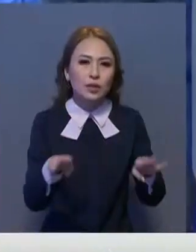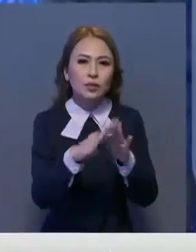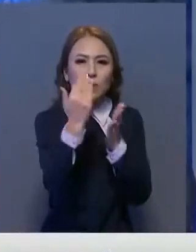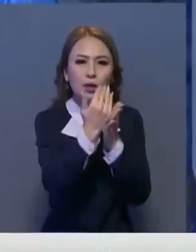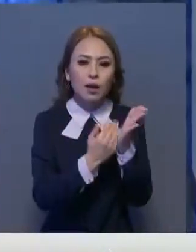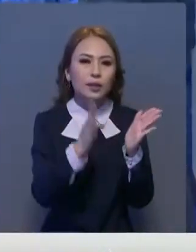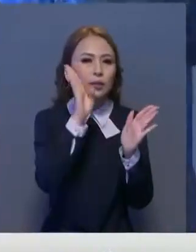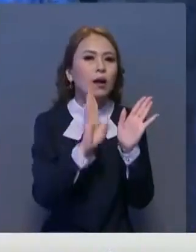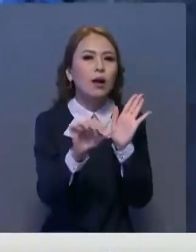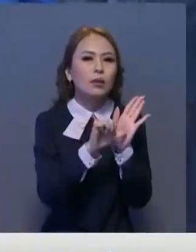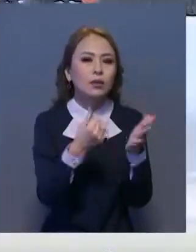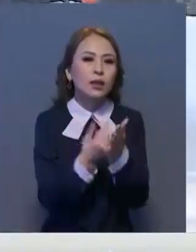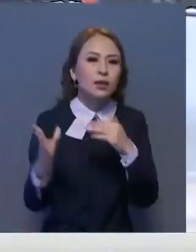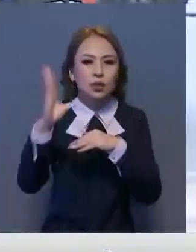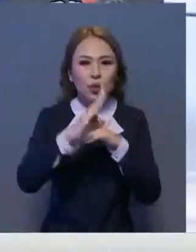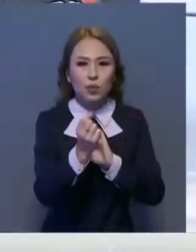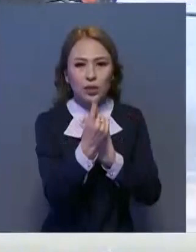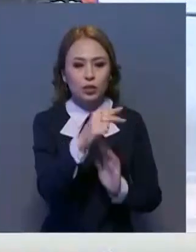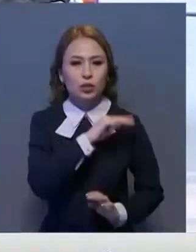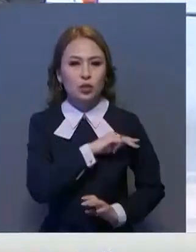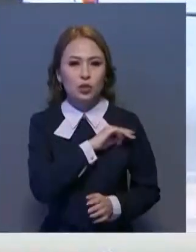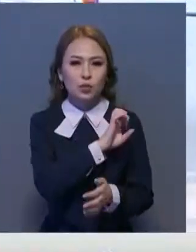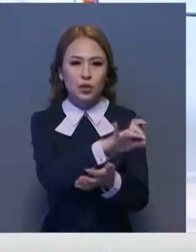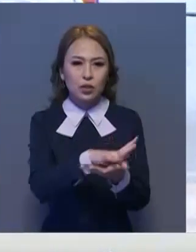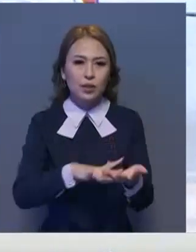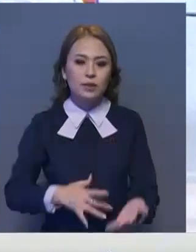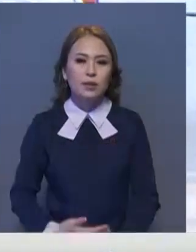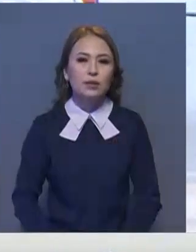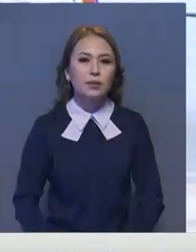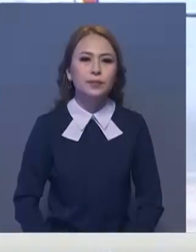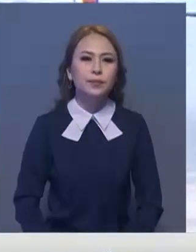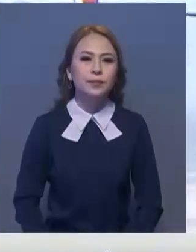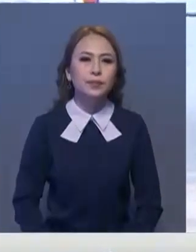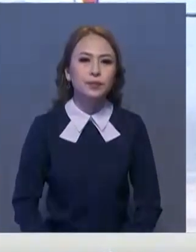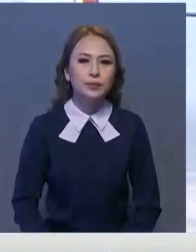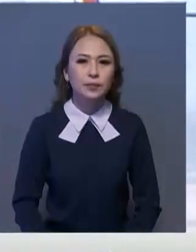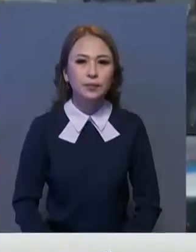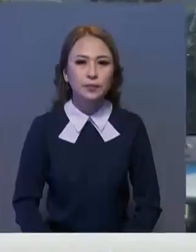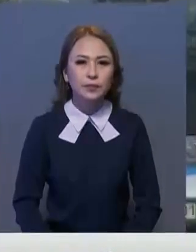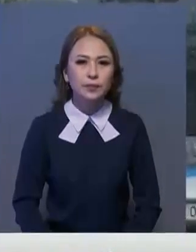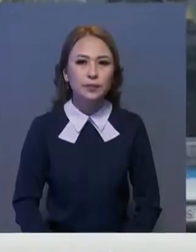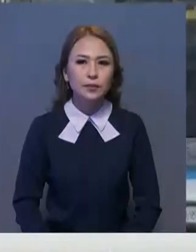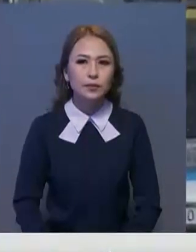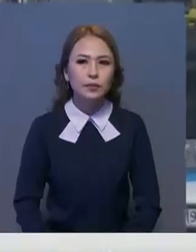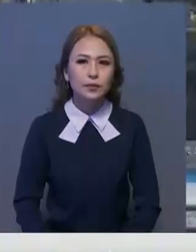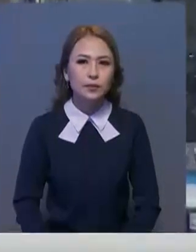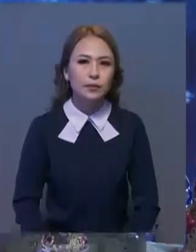күнгі кестемен, яғни таңғы 6-дан кешкі 11-ге дейін жұмысын жалғастыра береді.